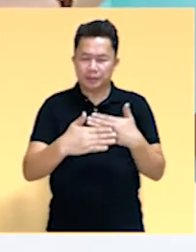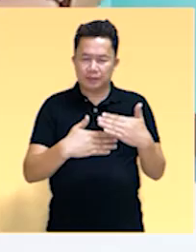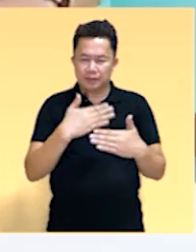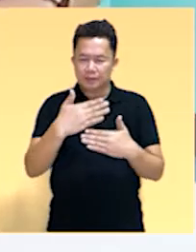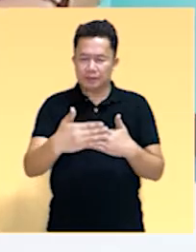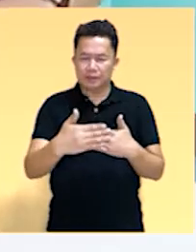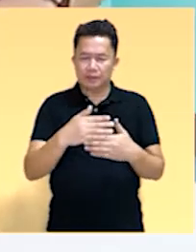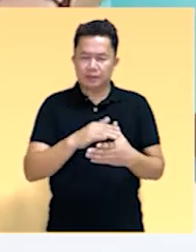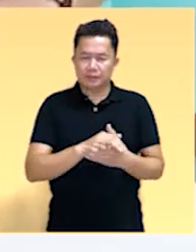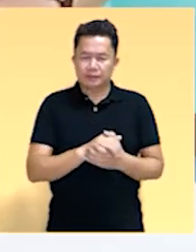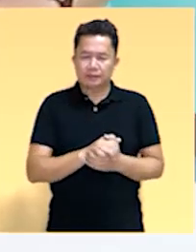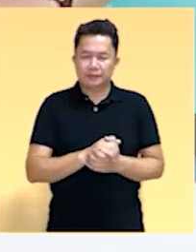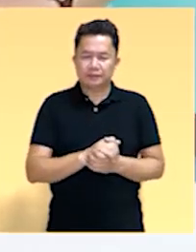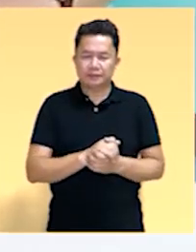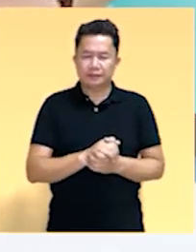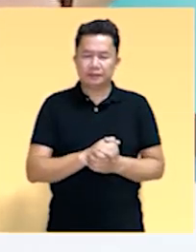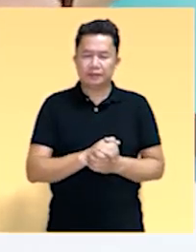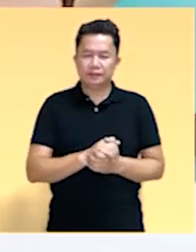step ay